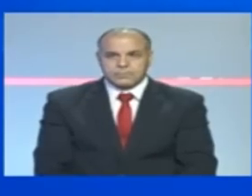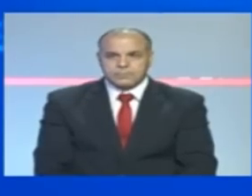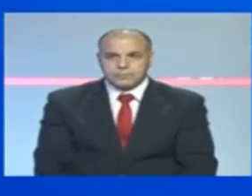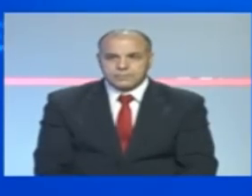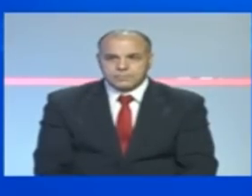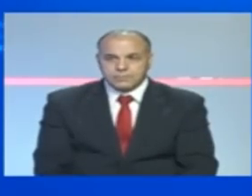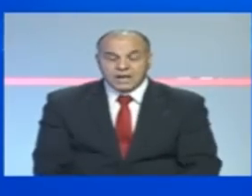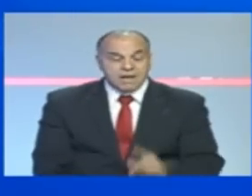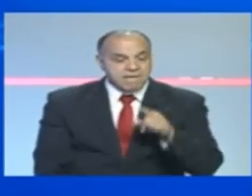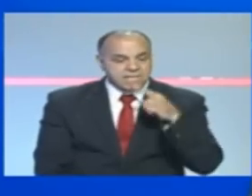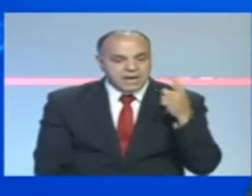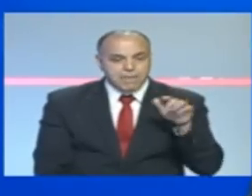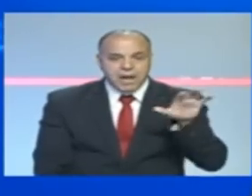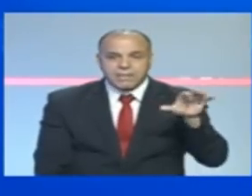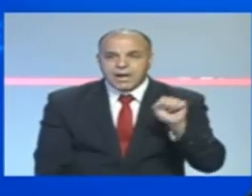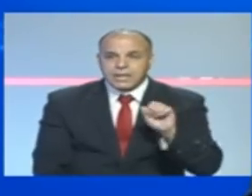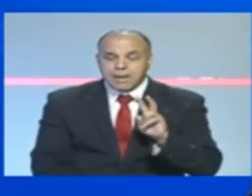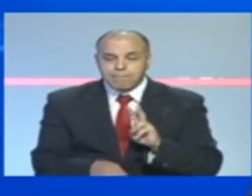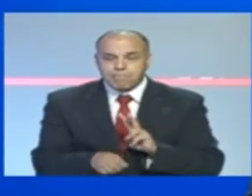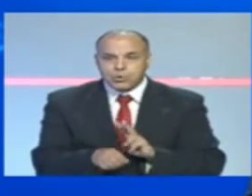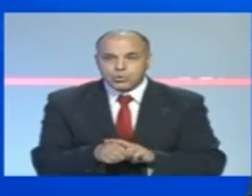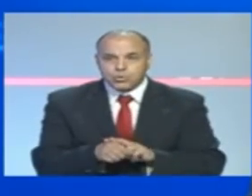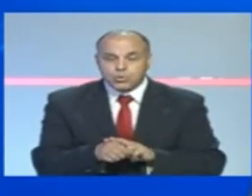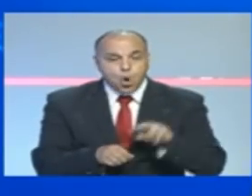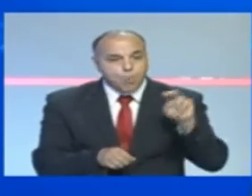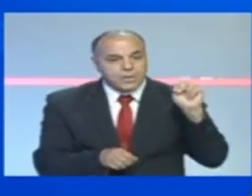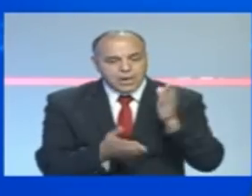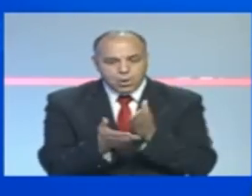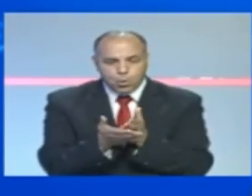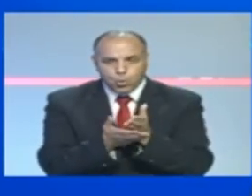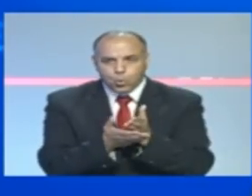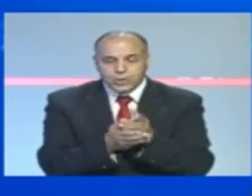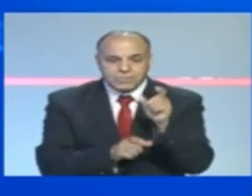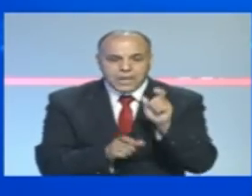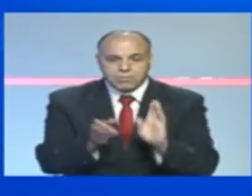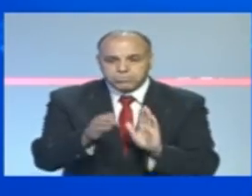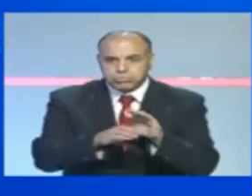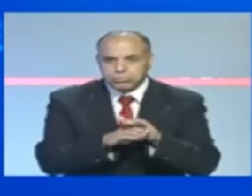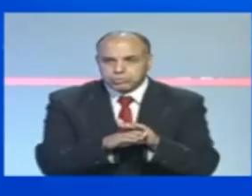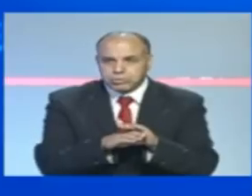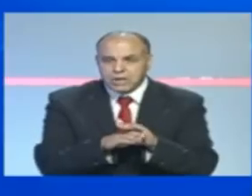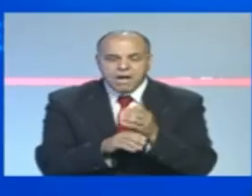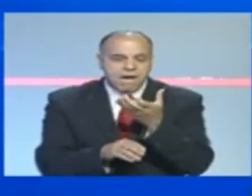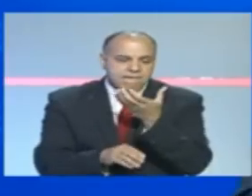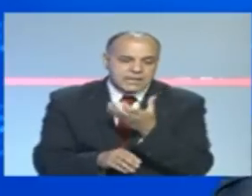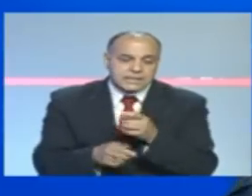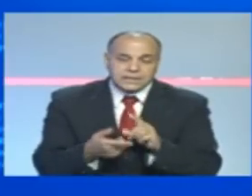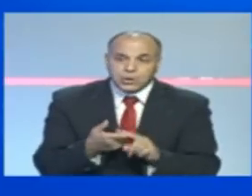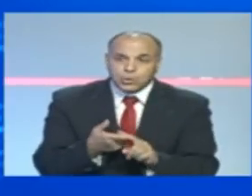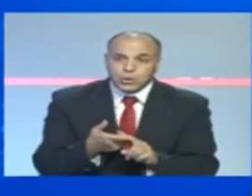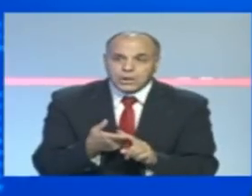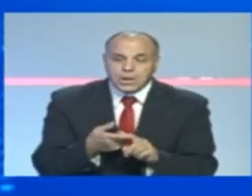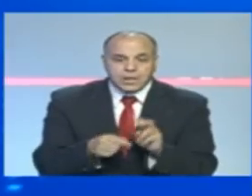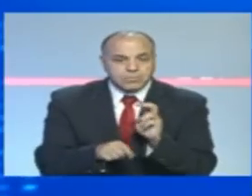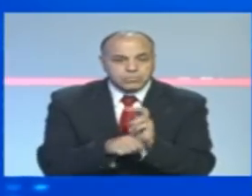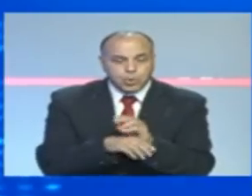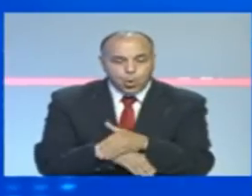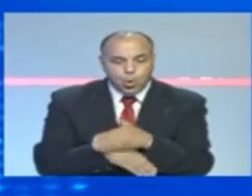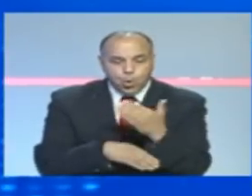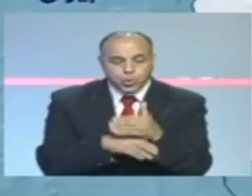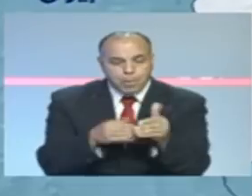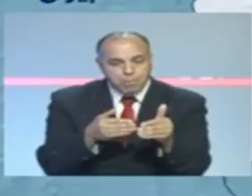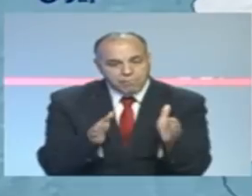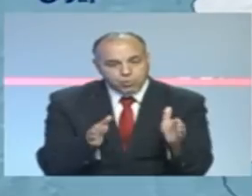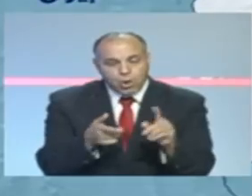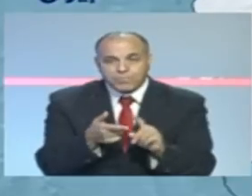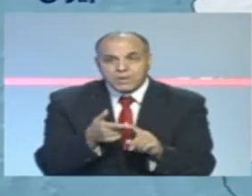دوليا دعت المفوضيه الساميه للامم المتحده لشؤون اللاجئين جيران افغانستان الى ابقاء الحدود مفتوحه